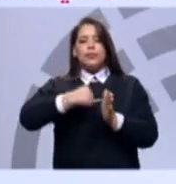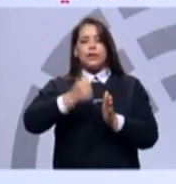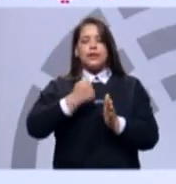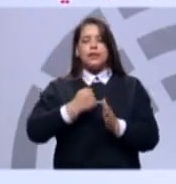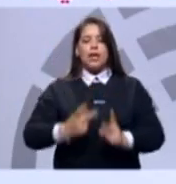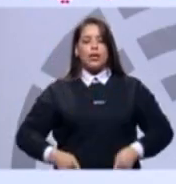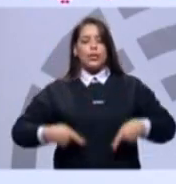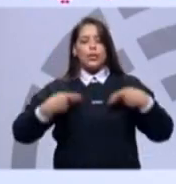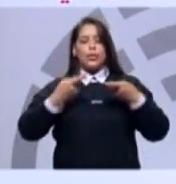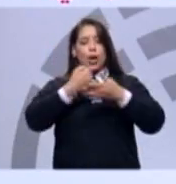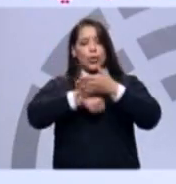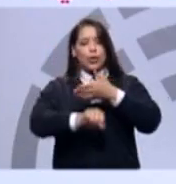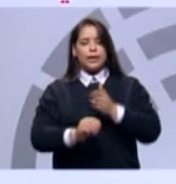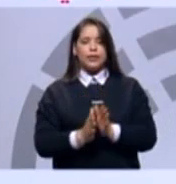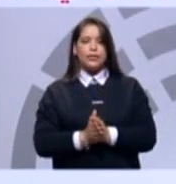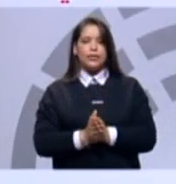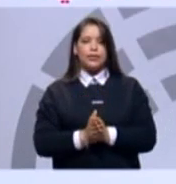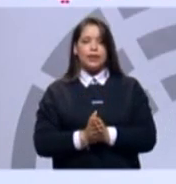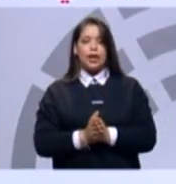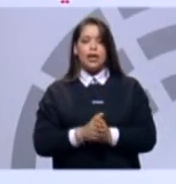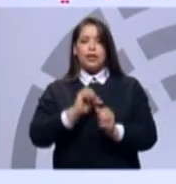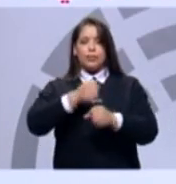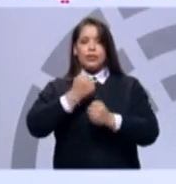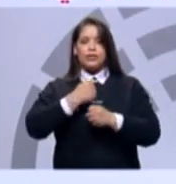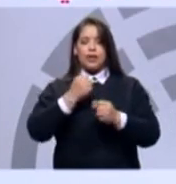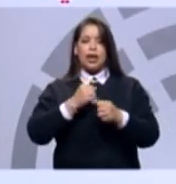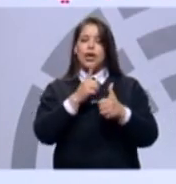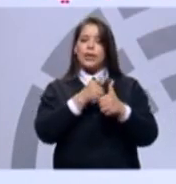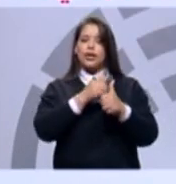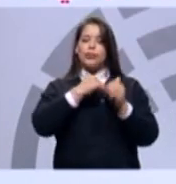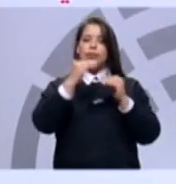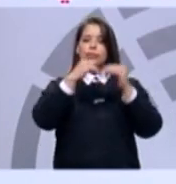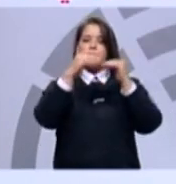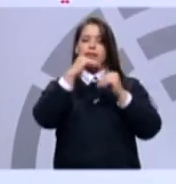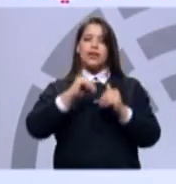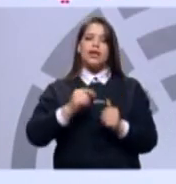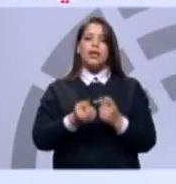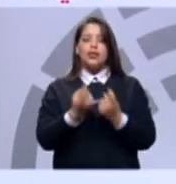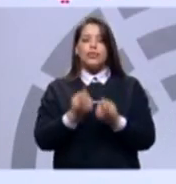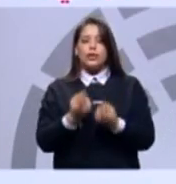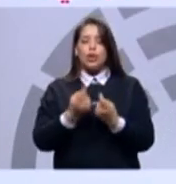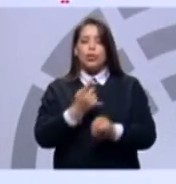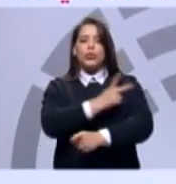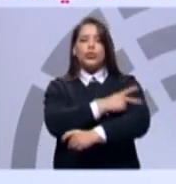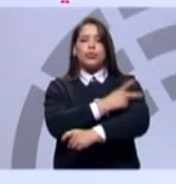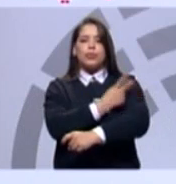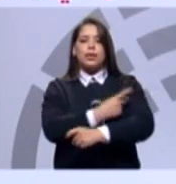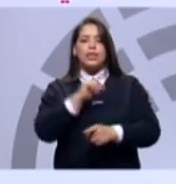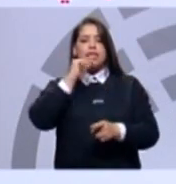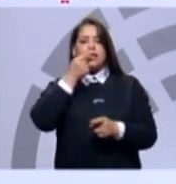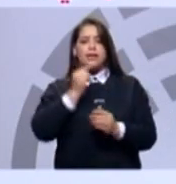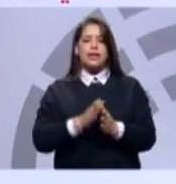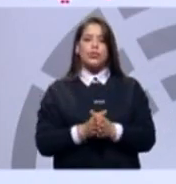وترعرعت فيها القيروان تحتلوا المراتب الاولى في انتاج الحبوب والزيتون والخضر والغلال وتربيه الماشيه